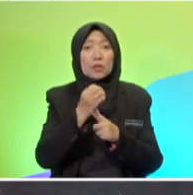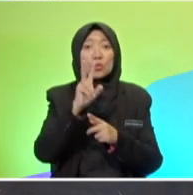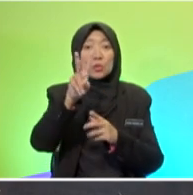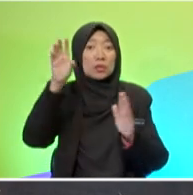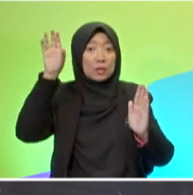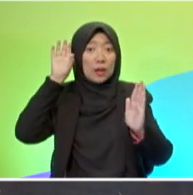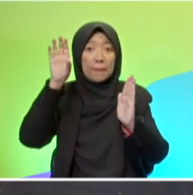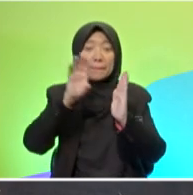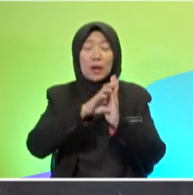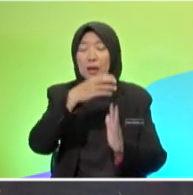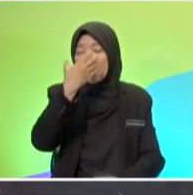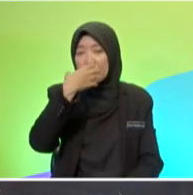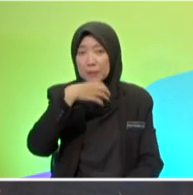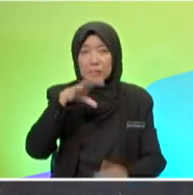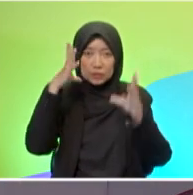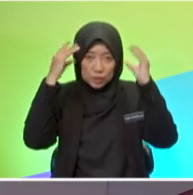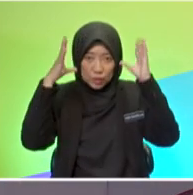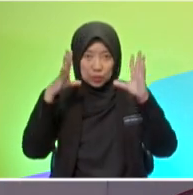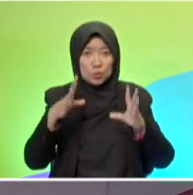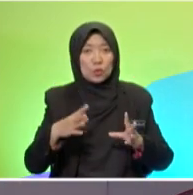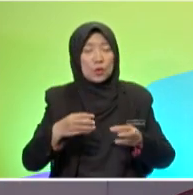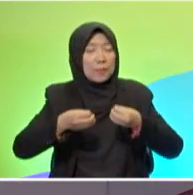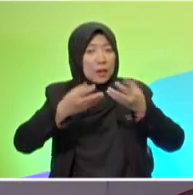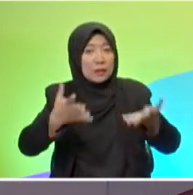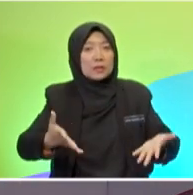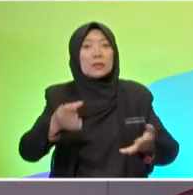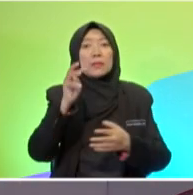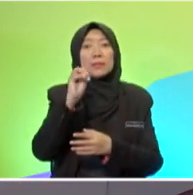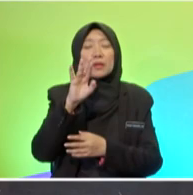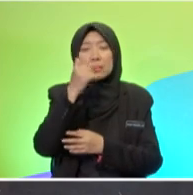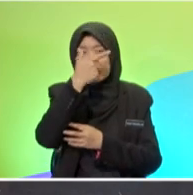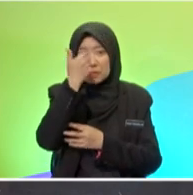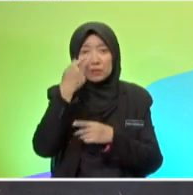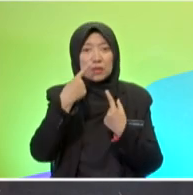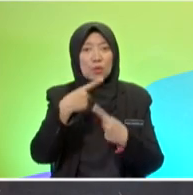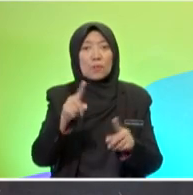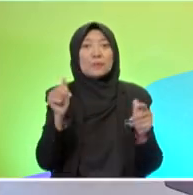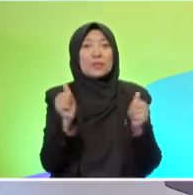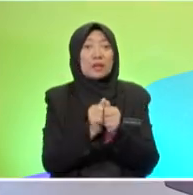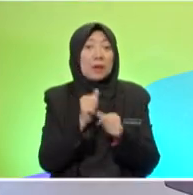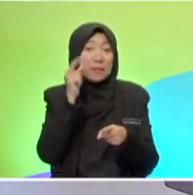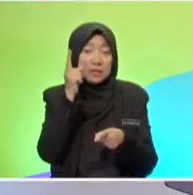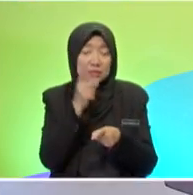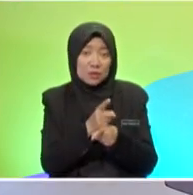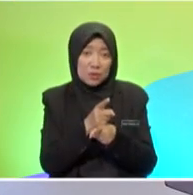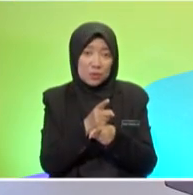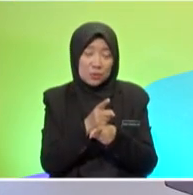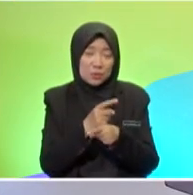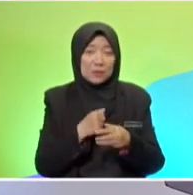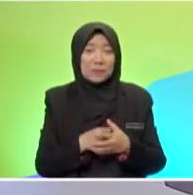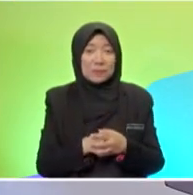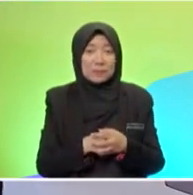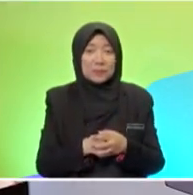Okay. Cikgu bagi dekat Mira sebab boleh jawab soalan dengan betul. Yeay. Okey, Mira tampak satu dan juga dua